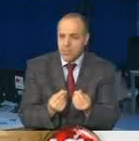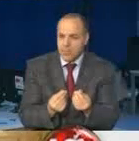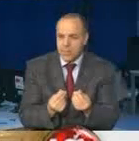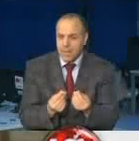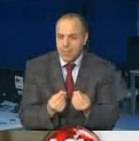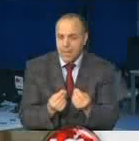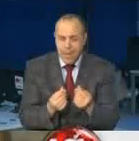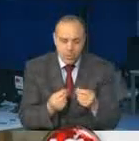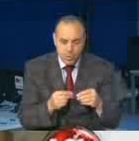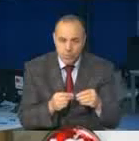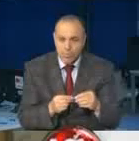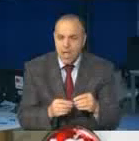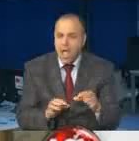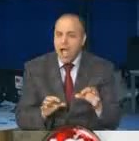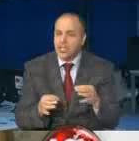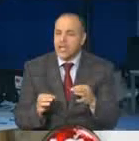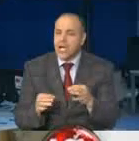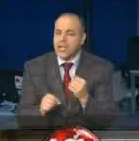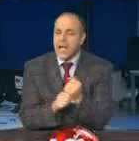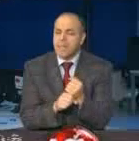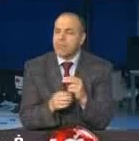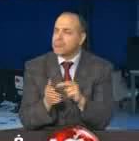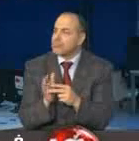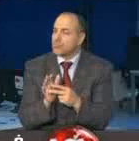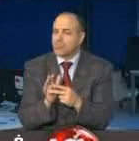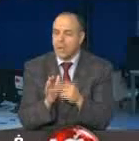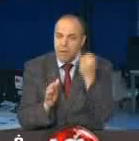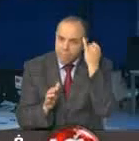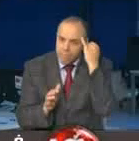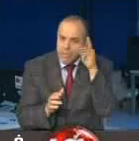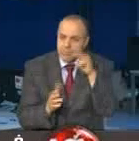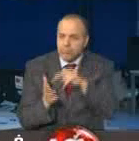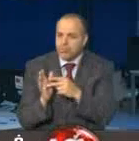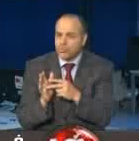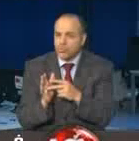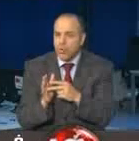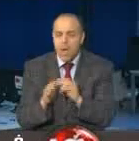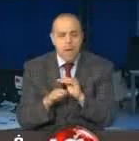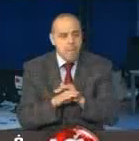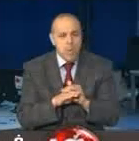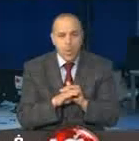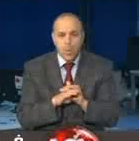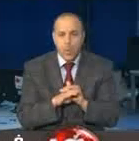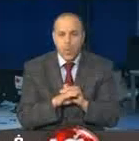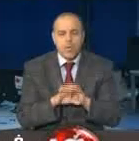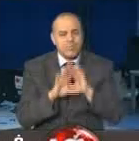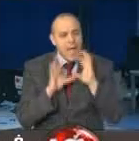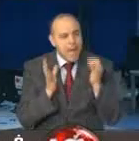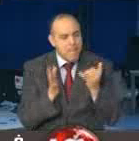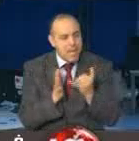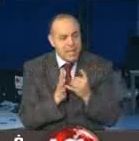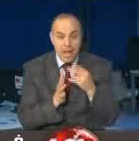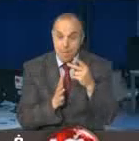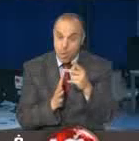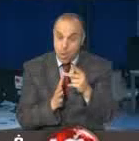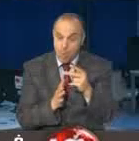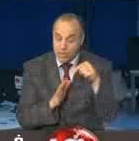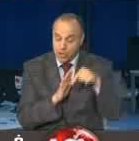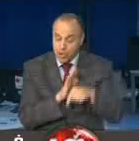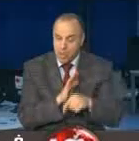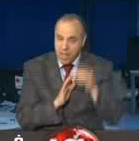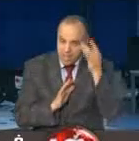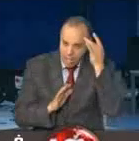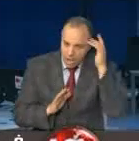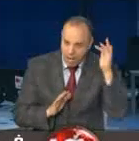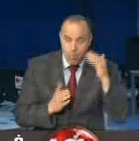من الأعشاب. عشرات الأعمال الفنية المستوحاة تقنية وموضوعا من محيط شنيني المتعدد